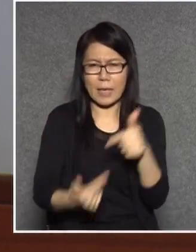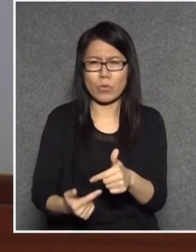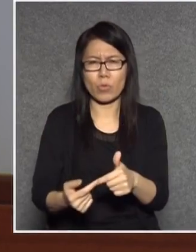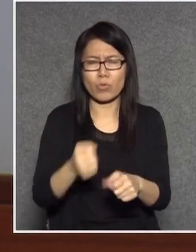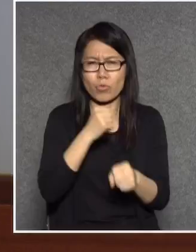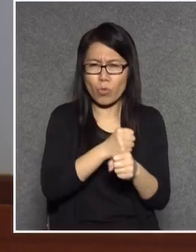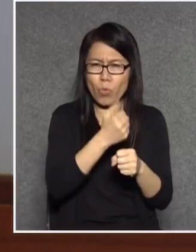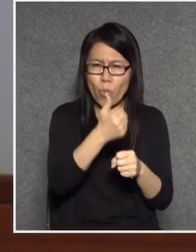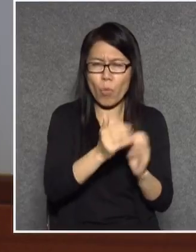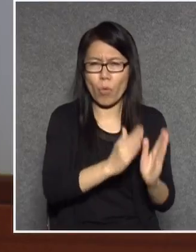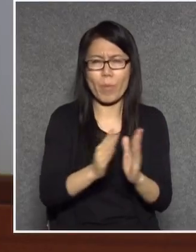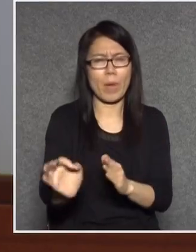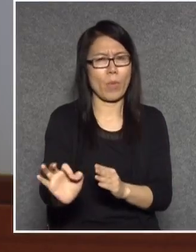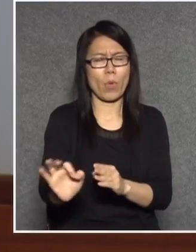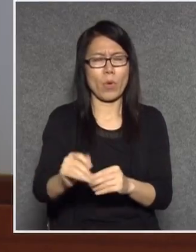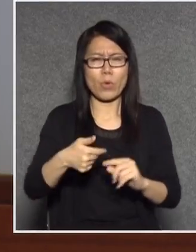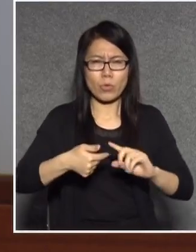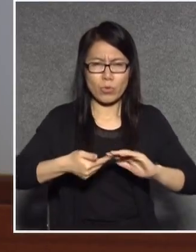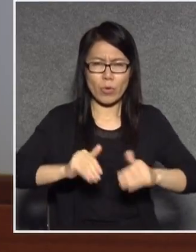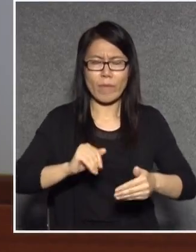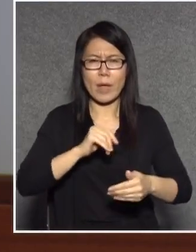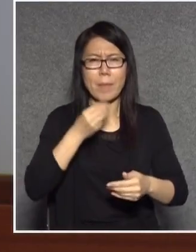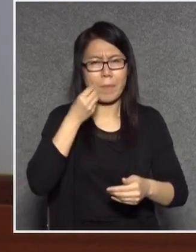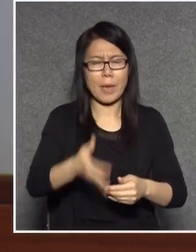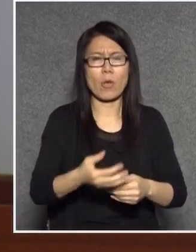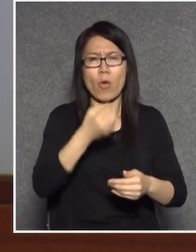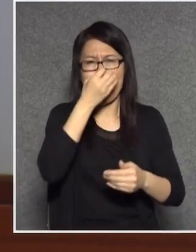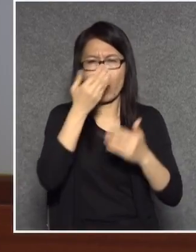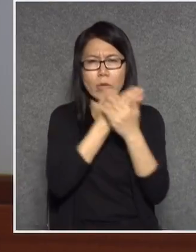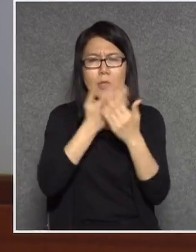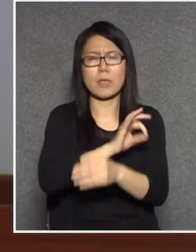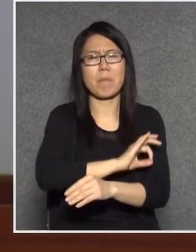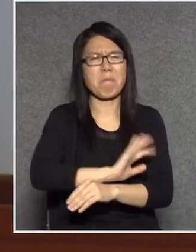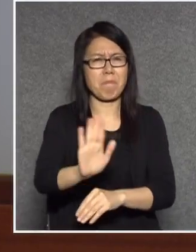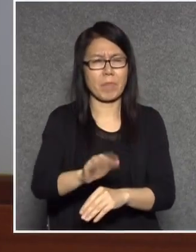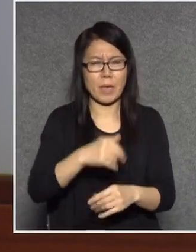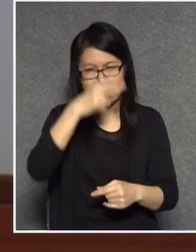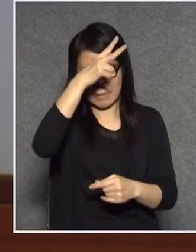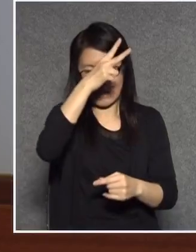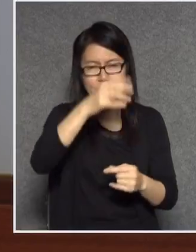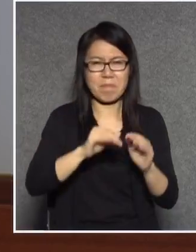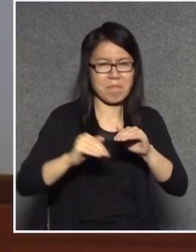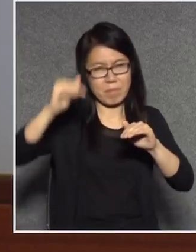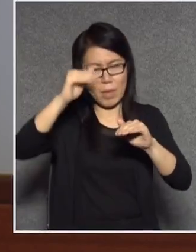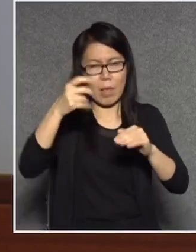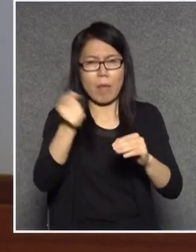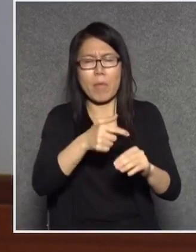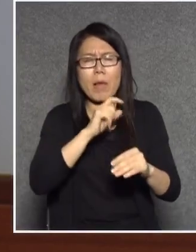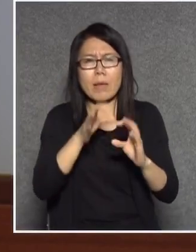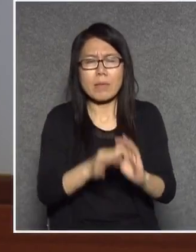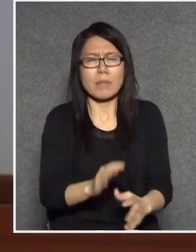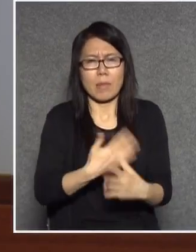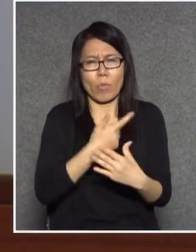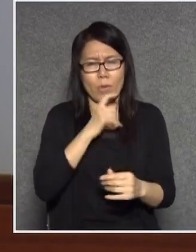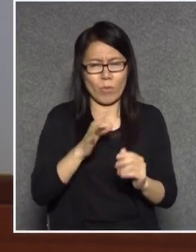後的工作，相反更加拒絕發牌給香港電視，是用政治因素凌駕通訊事務局的